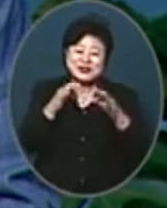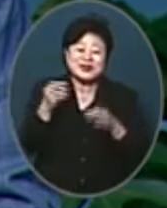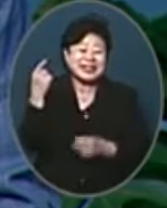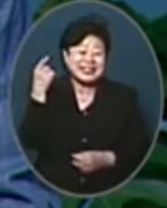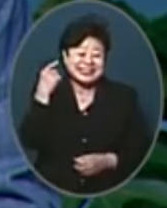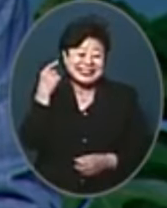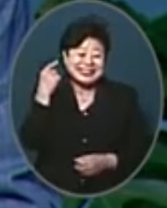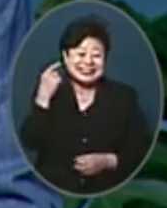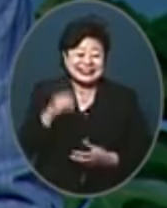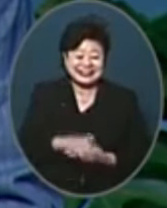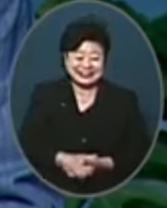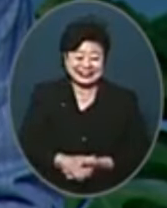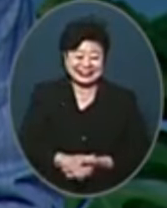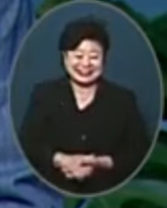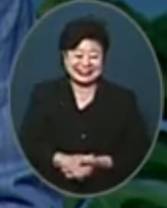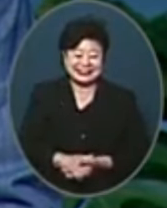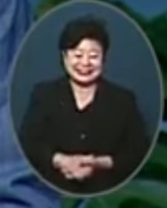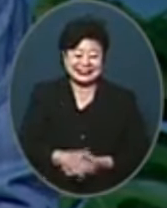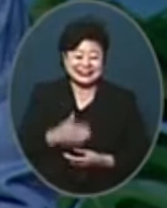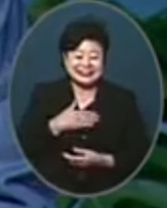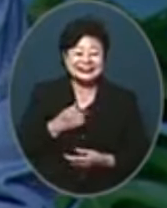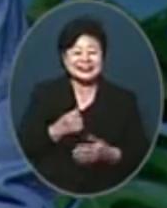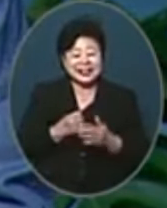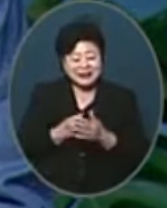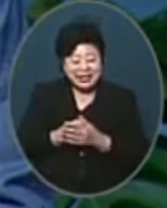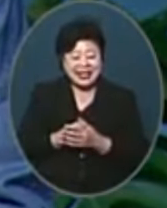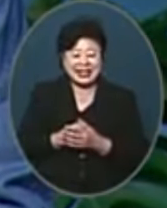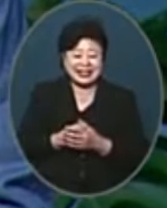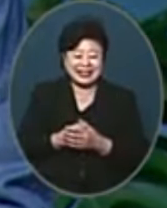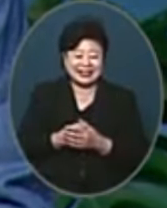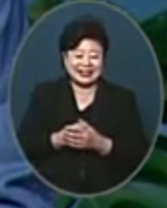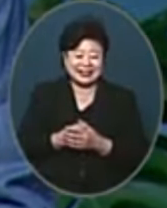들립니다. 나는 그 때문에